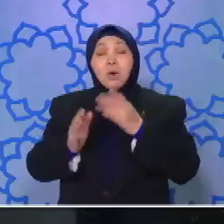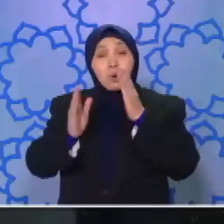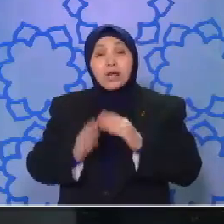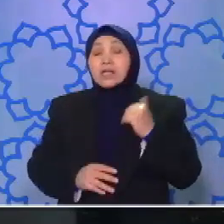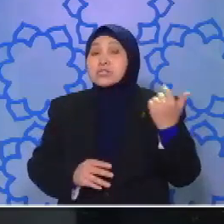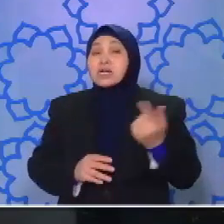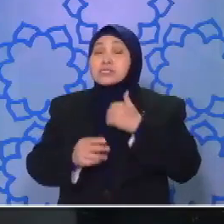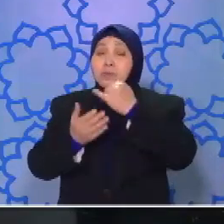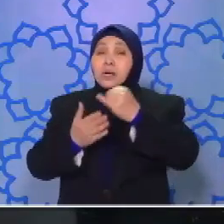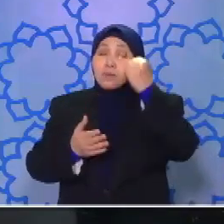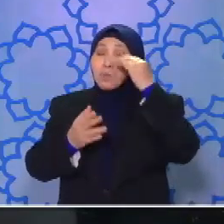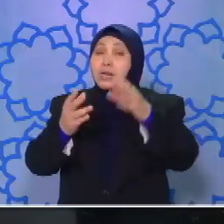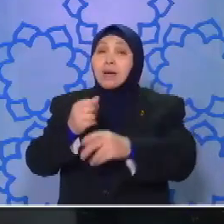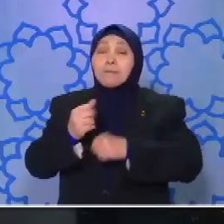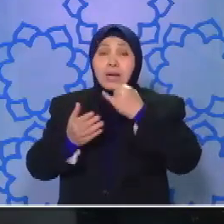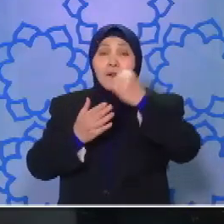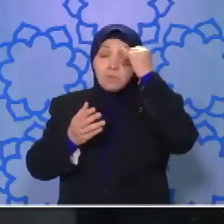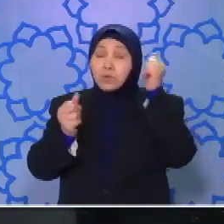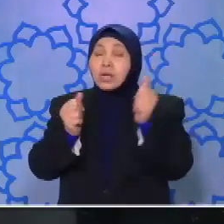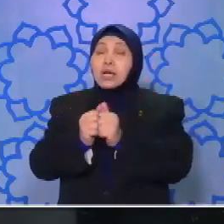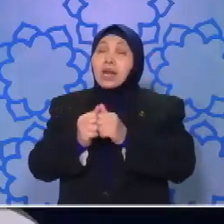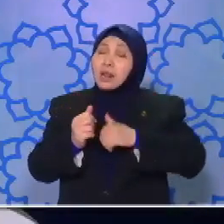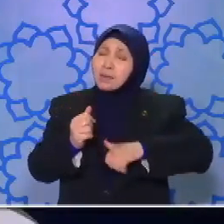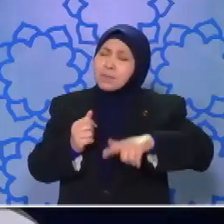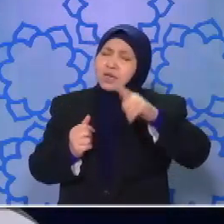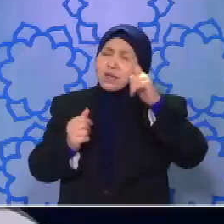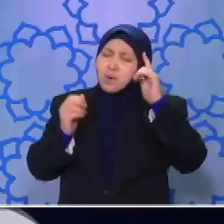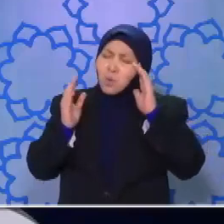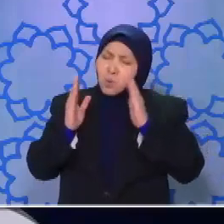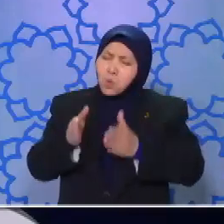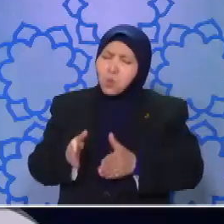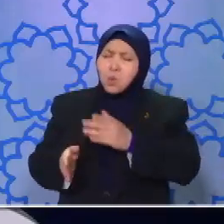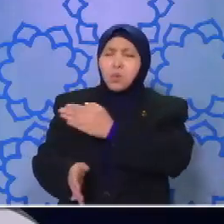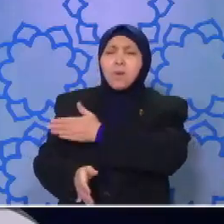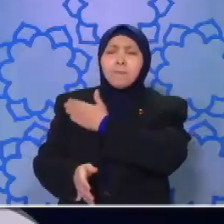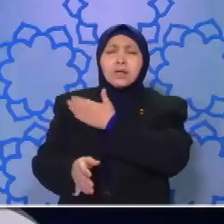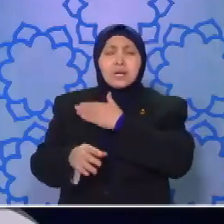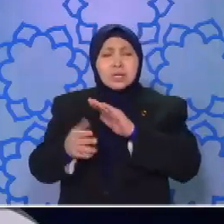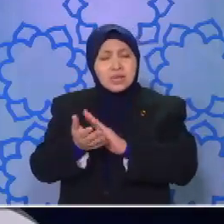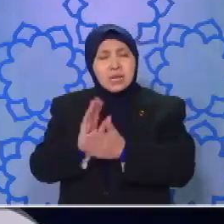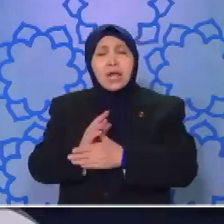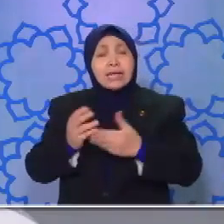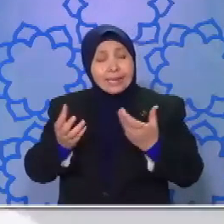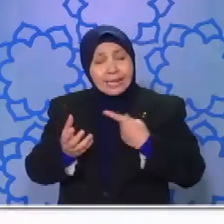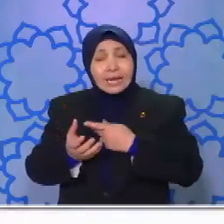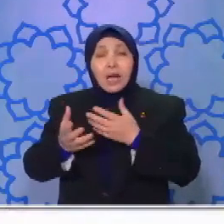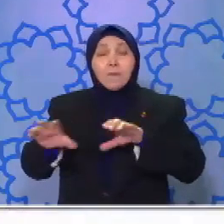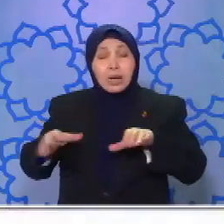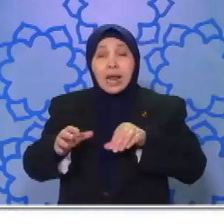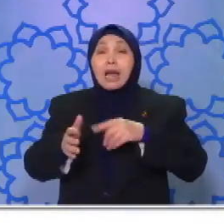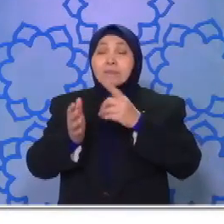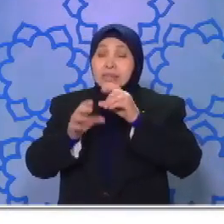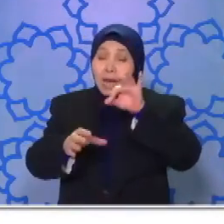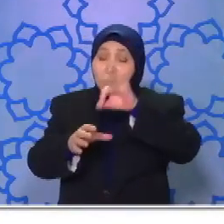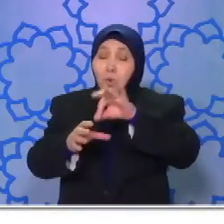terus mendapat ilmu dengan menjadi lebih hamba kepada Allah Subhanahu Wa Taala. Inilah yang kita ingin gerakkan dalam tabung gerakan Al-Quran.